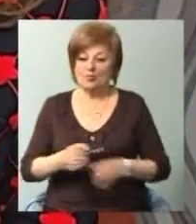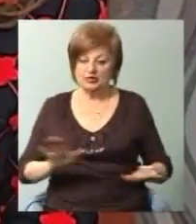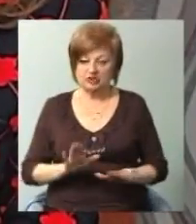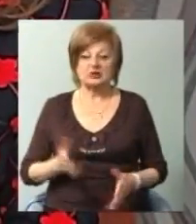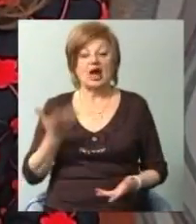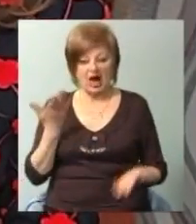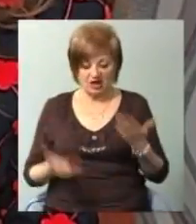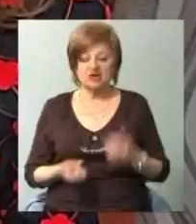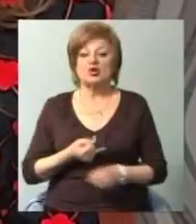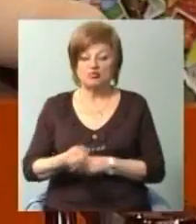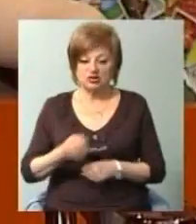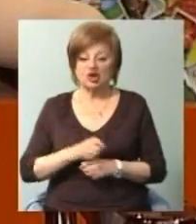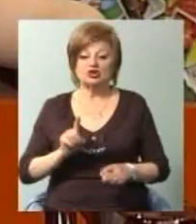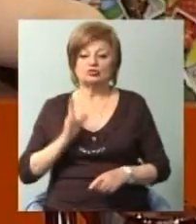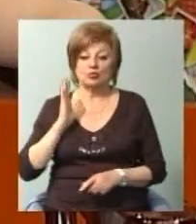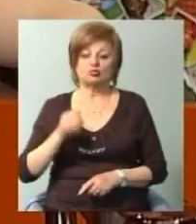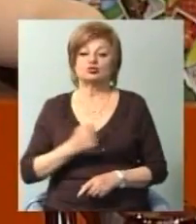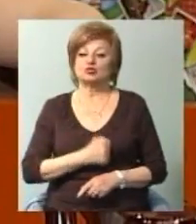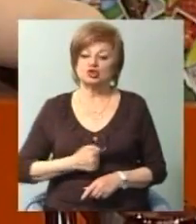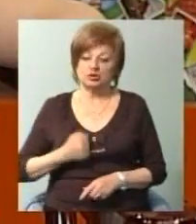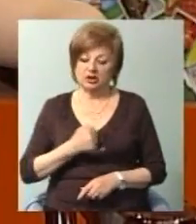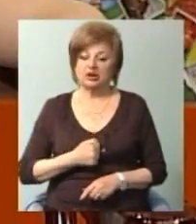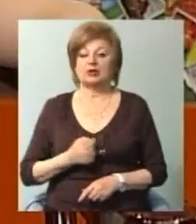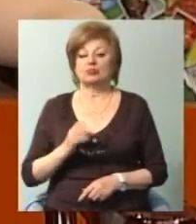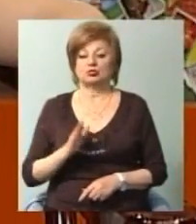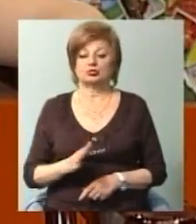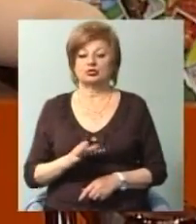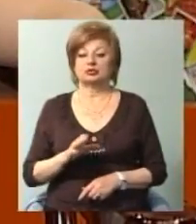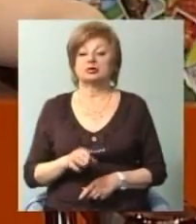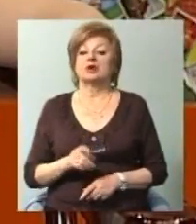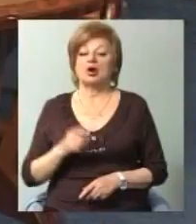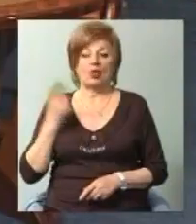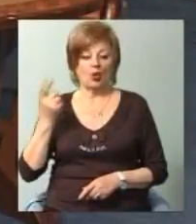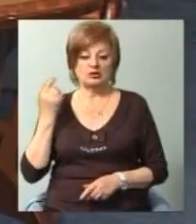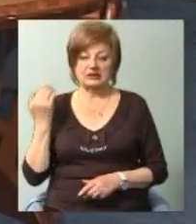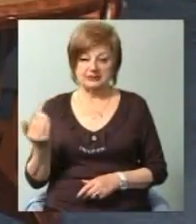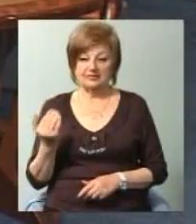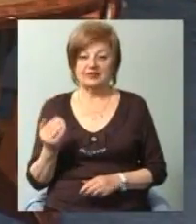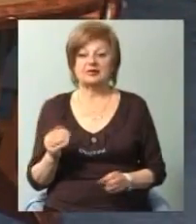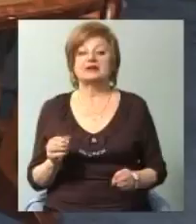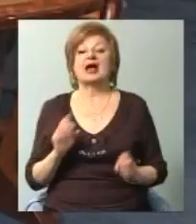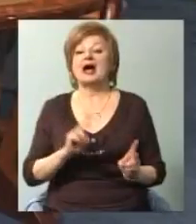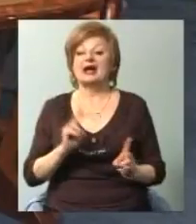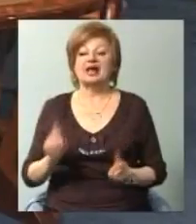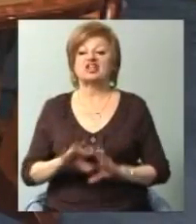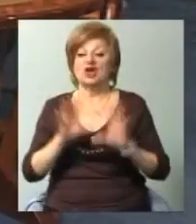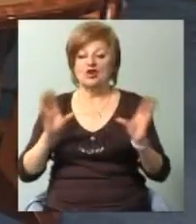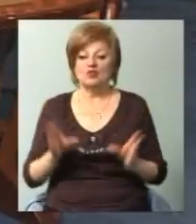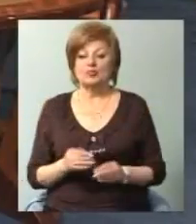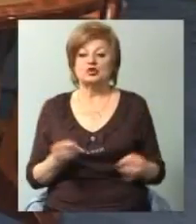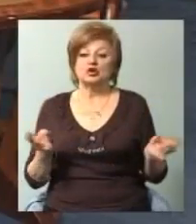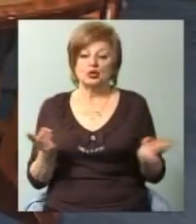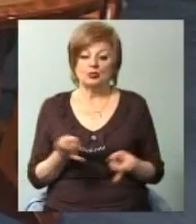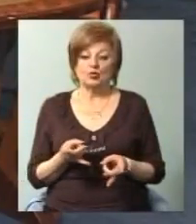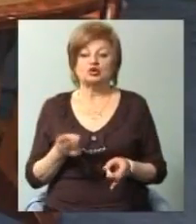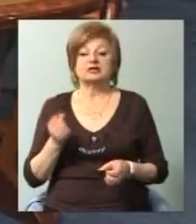якщо ображає, то вони будуть що? Вони будуть злі. І кусати господаря. Так. Які взагалі можна зробити